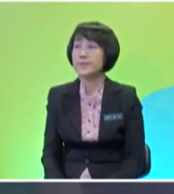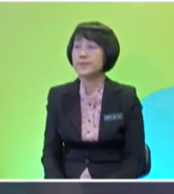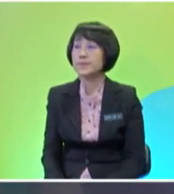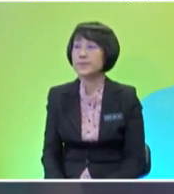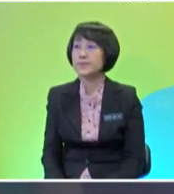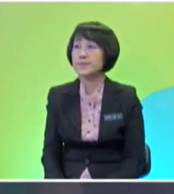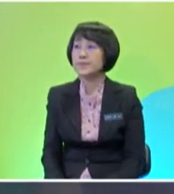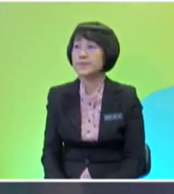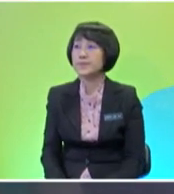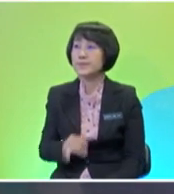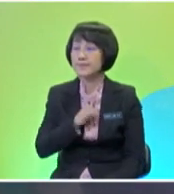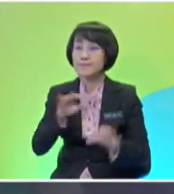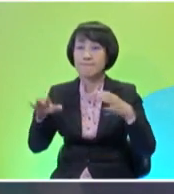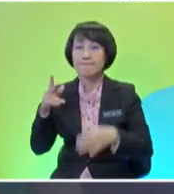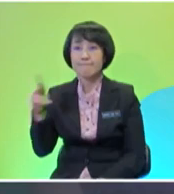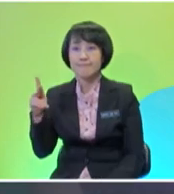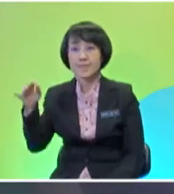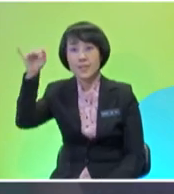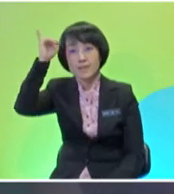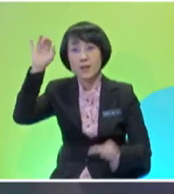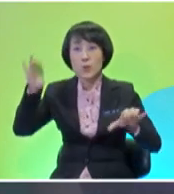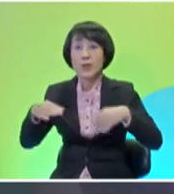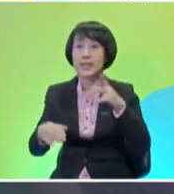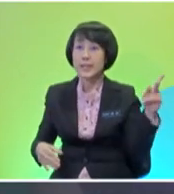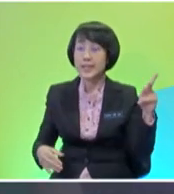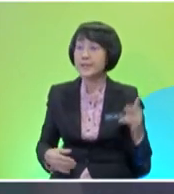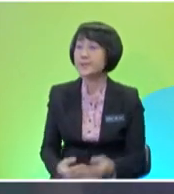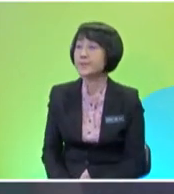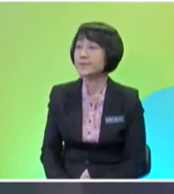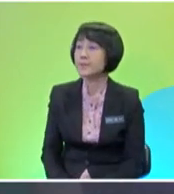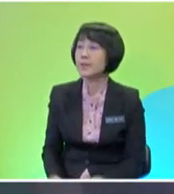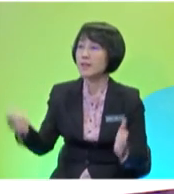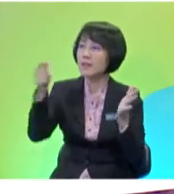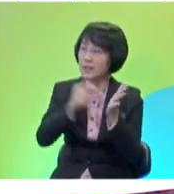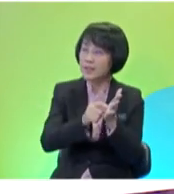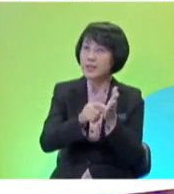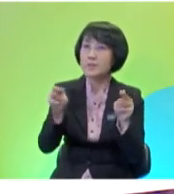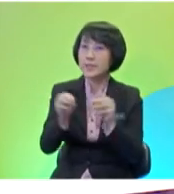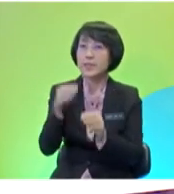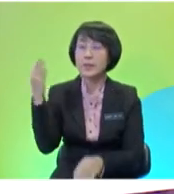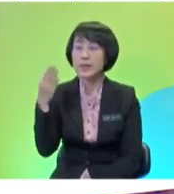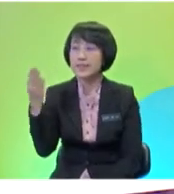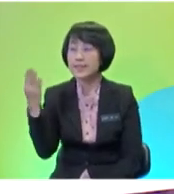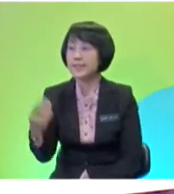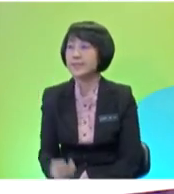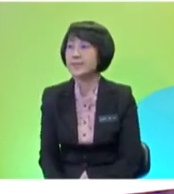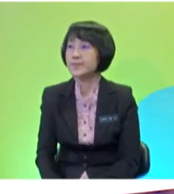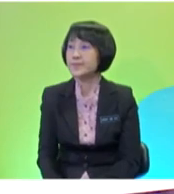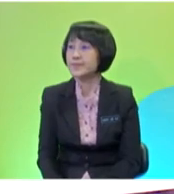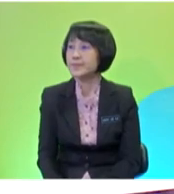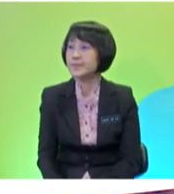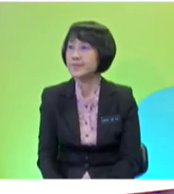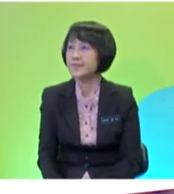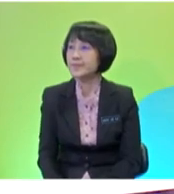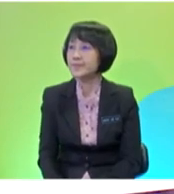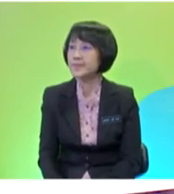kiri. Jadi saya buat sebelah kanan, Irfan buat sebelah kiri. Baik. Okey, kita dah boleh tanda. Macam biasa kita tandakan saiz tadi. Okey, baru kita